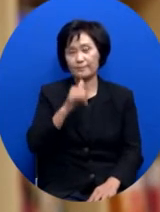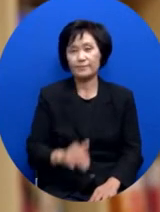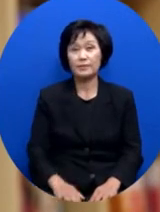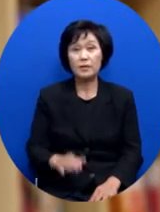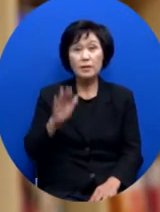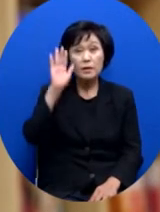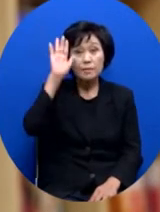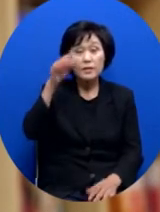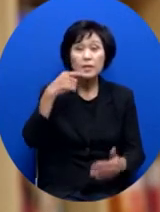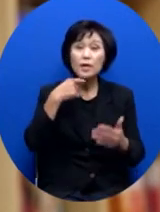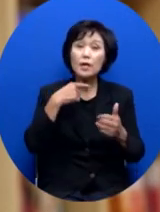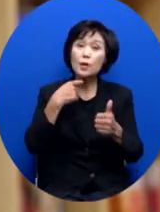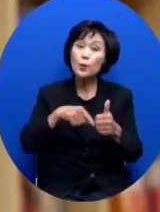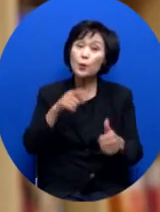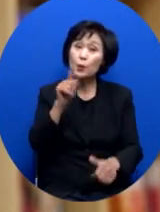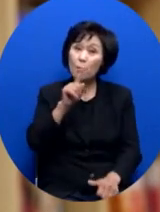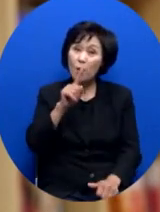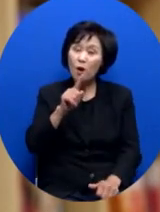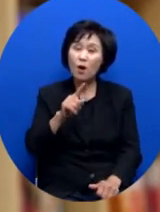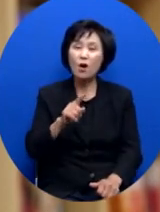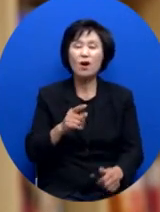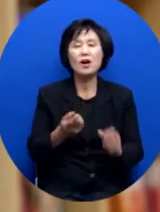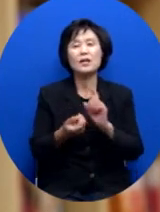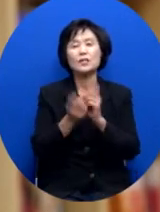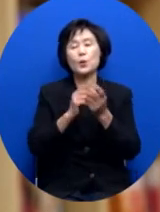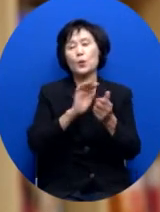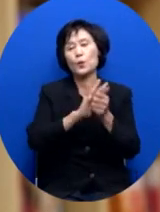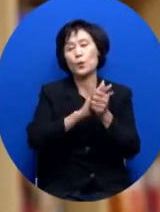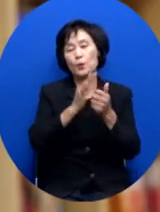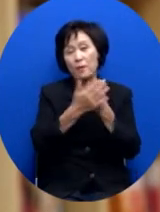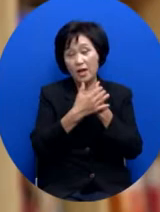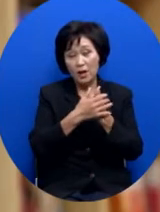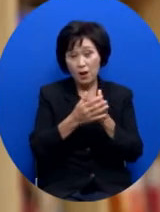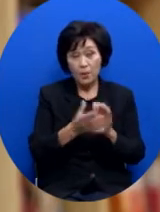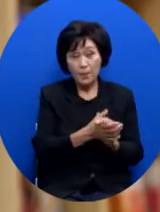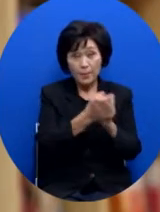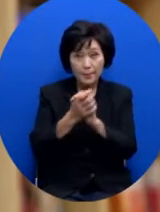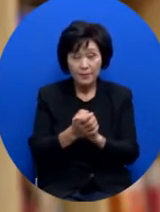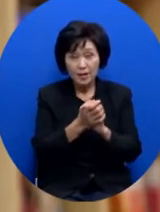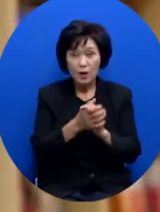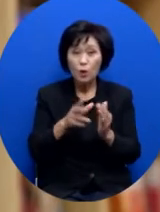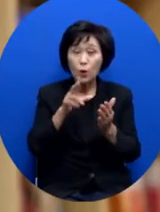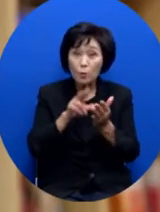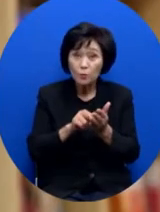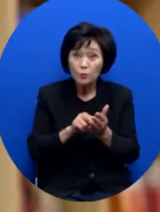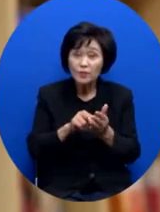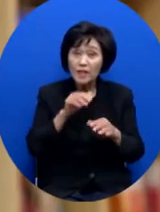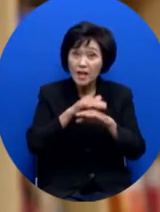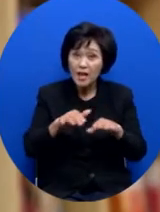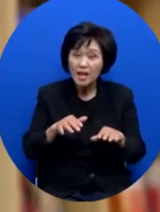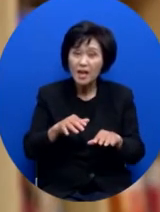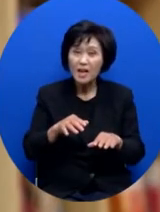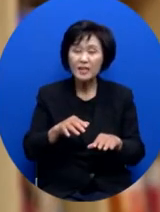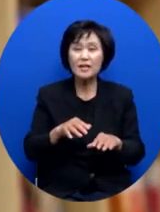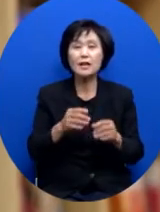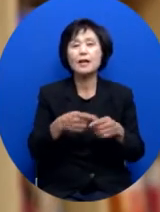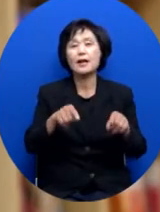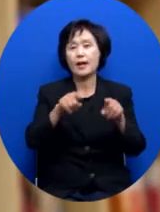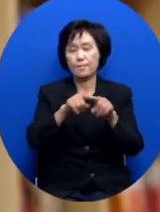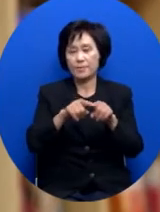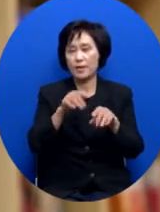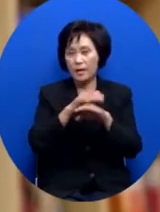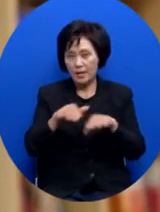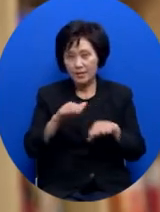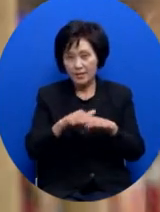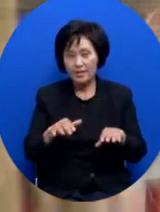아이를 이 땅에서 사람들을 배려하고 협업하고 그리고 문제 해결 해 나가고 우리가 주어진 수많은 변화가 언어에서 적응하는